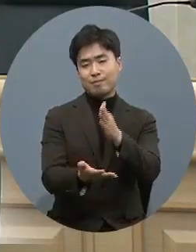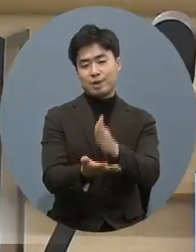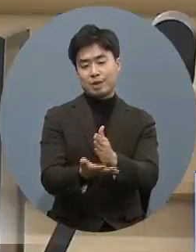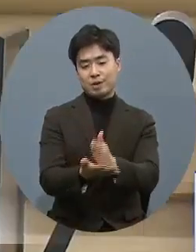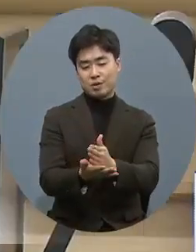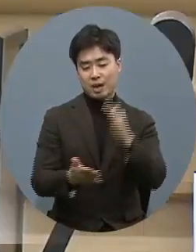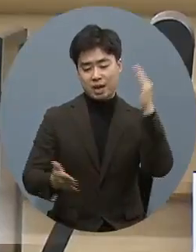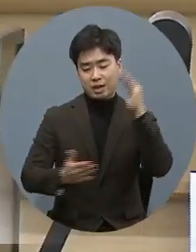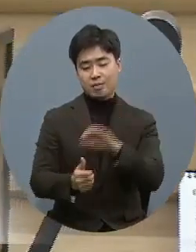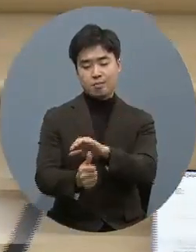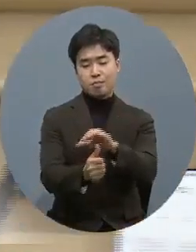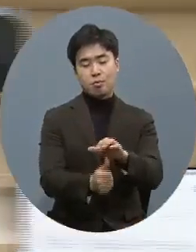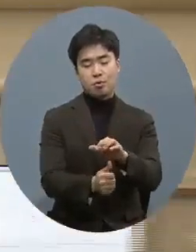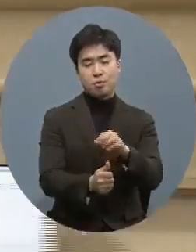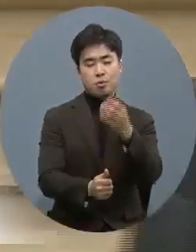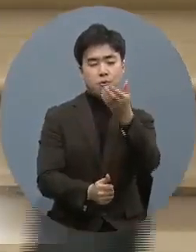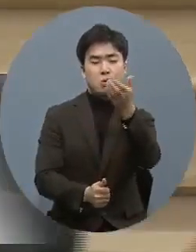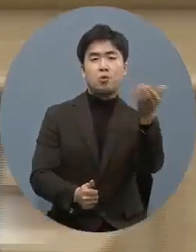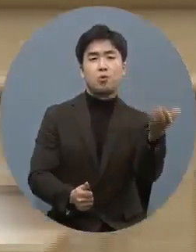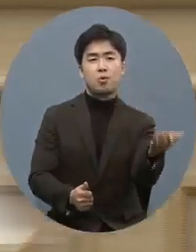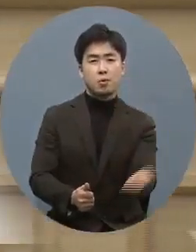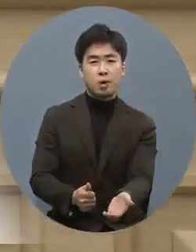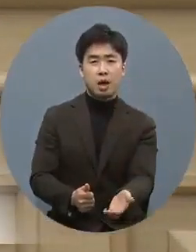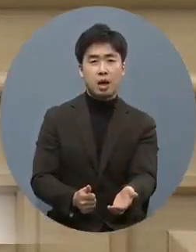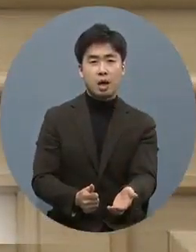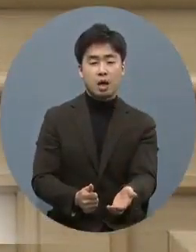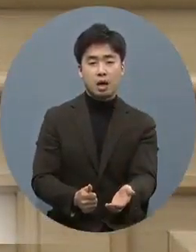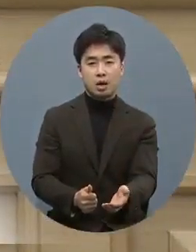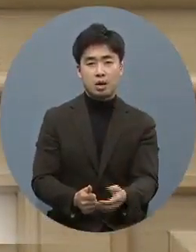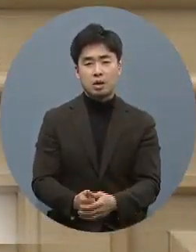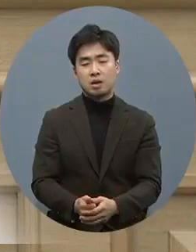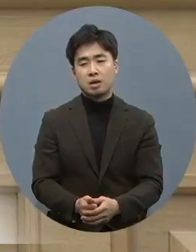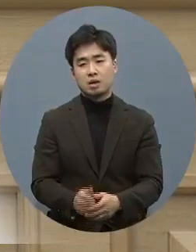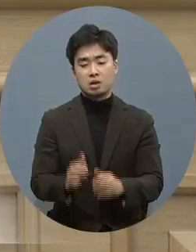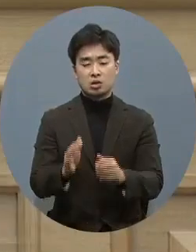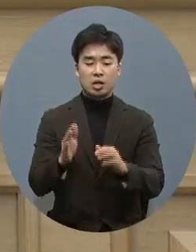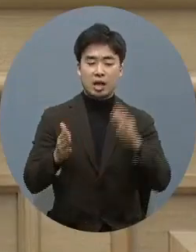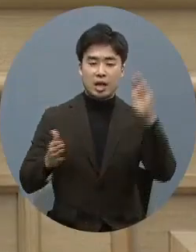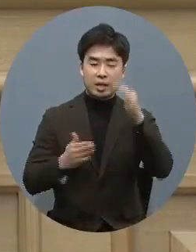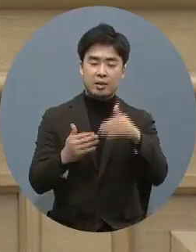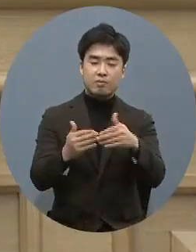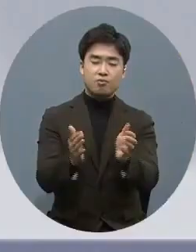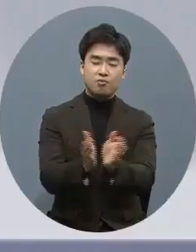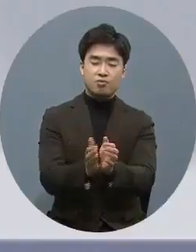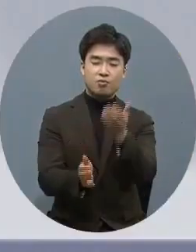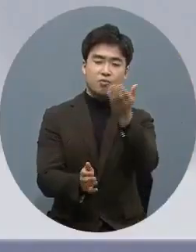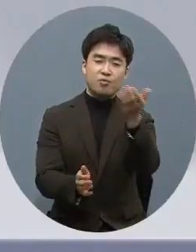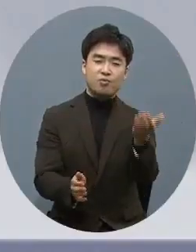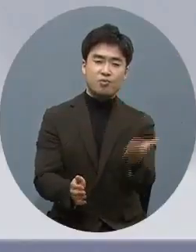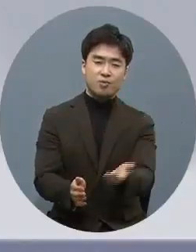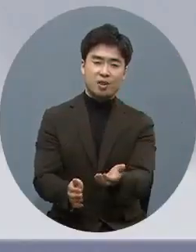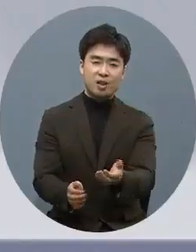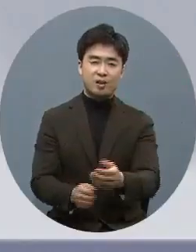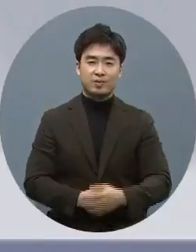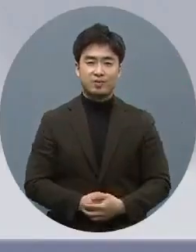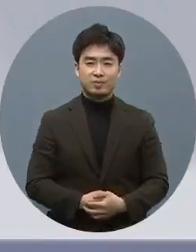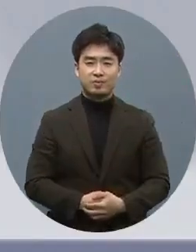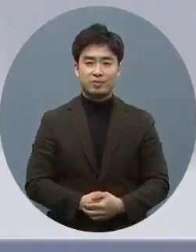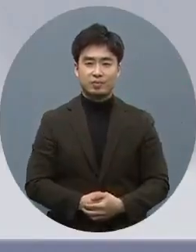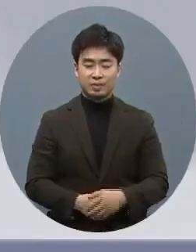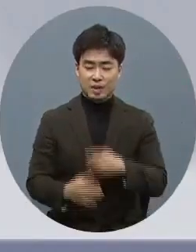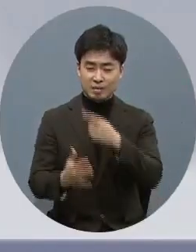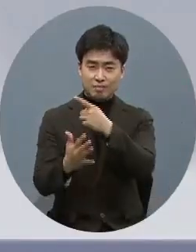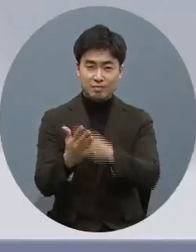소년 보호 사건으로 처리하라 직권으로 가정법원 소년부에 넘겨 버렸습니다 피해자와 그